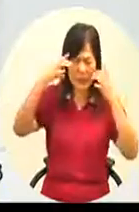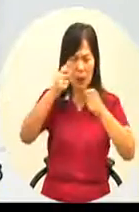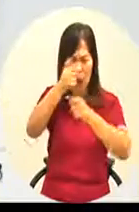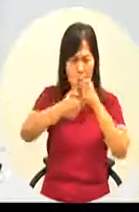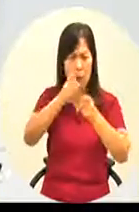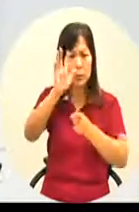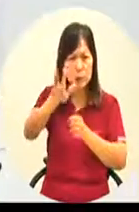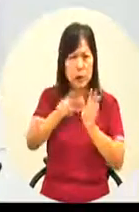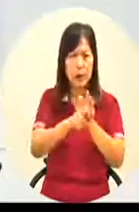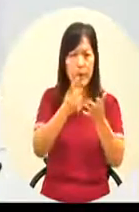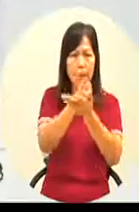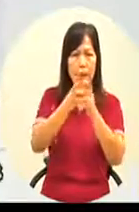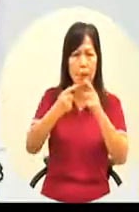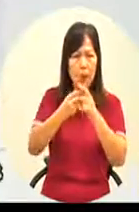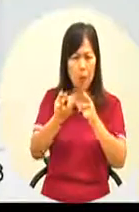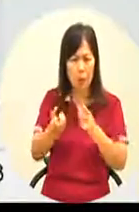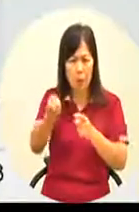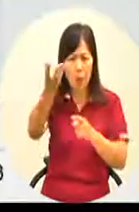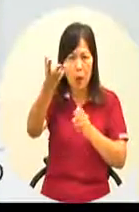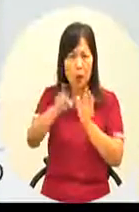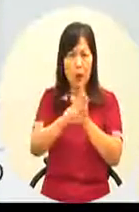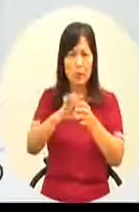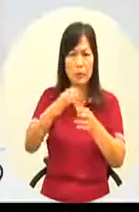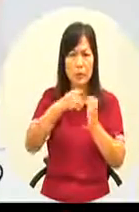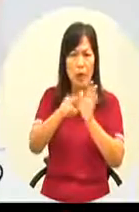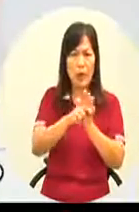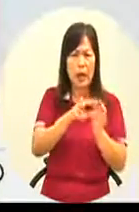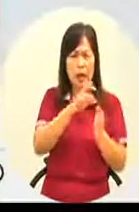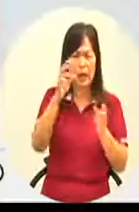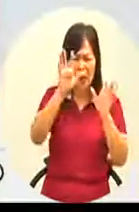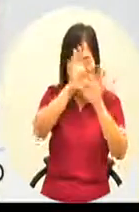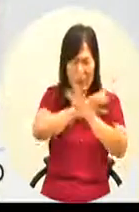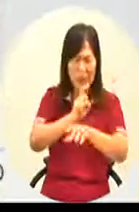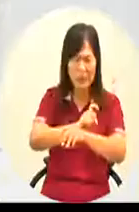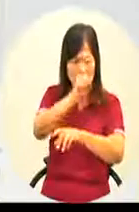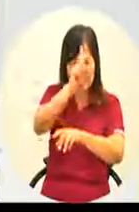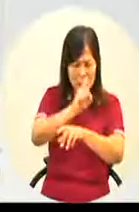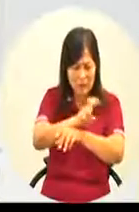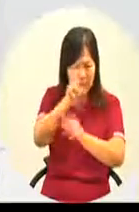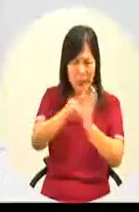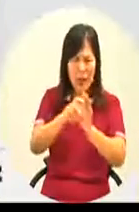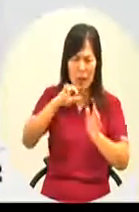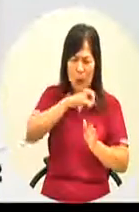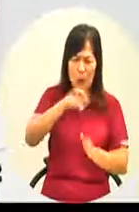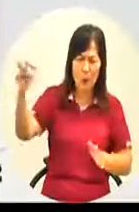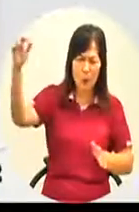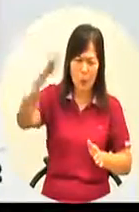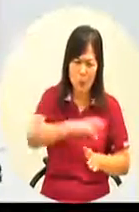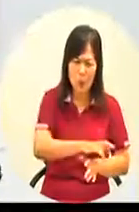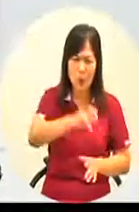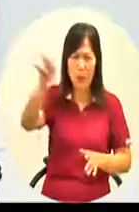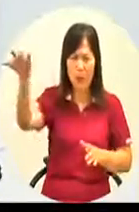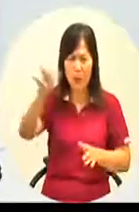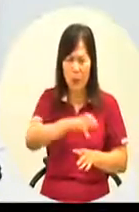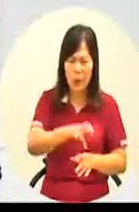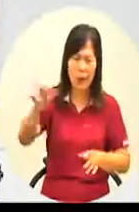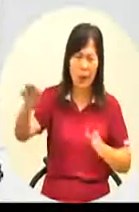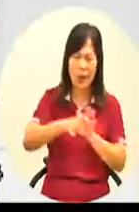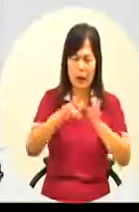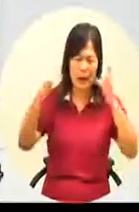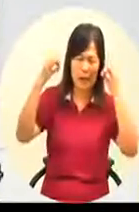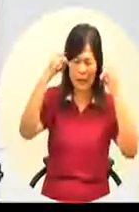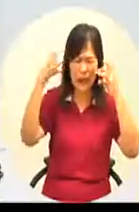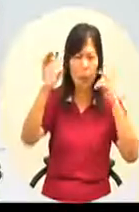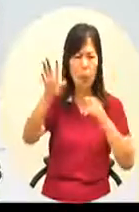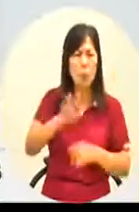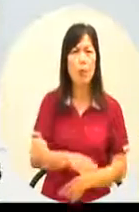小港前镇的人口会遮侪，毋是无原因啊！12点飞机，吼、哦，差死人，差50年啊！